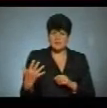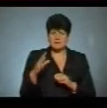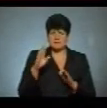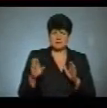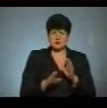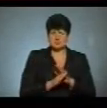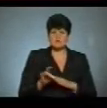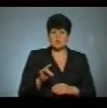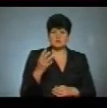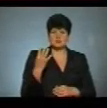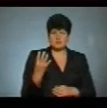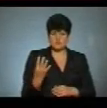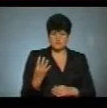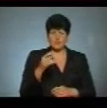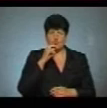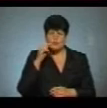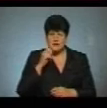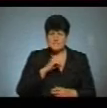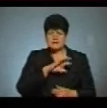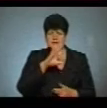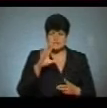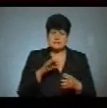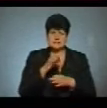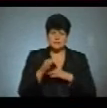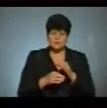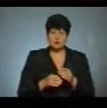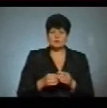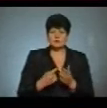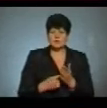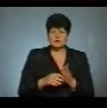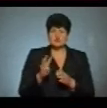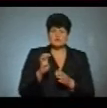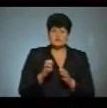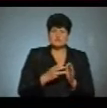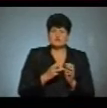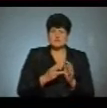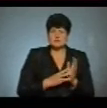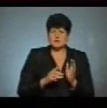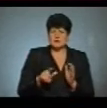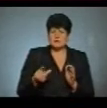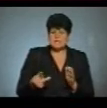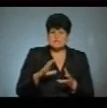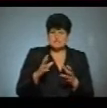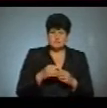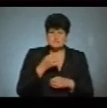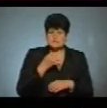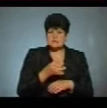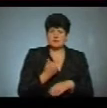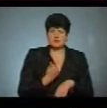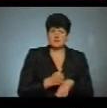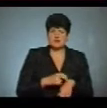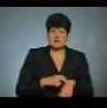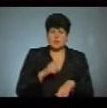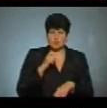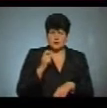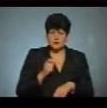Підволочиському районі – 4. В Україні за добу коронавірус підтвердили у 418 людей. Загалом, як повідомив головний санітарний лікар